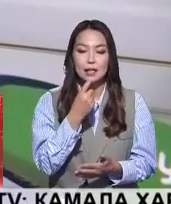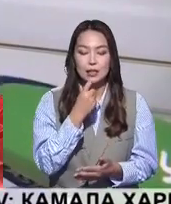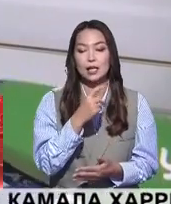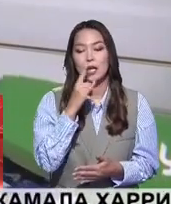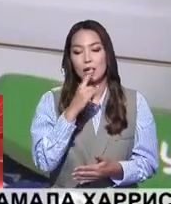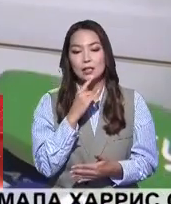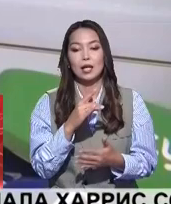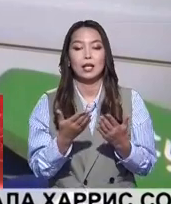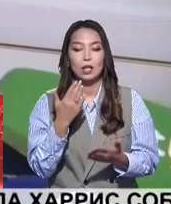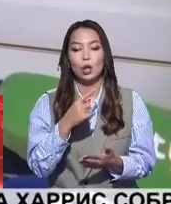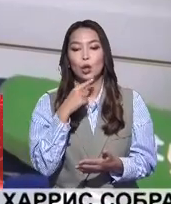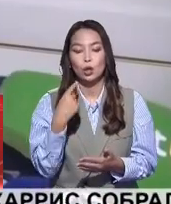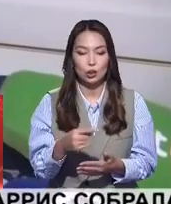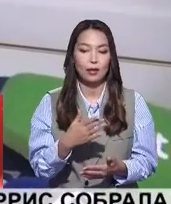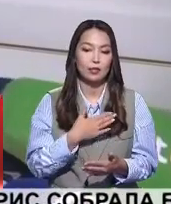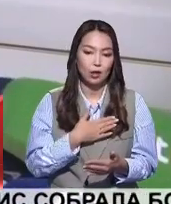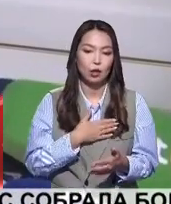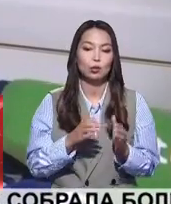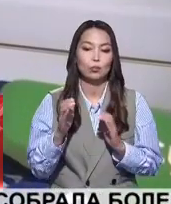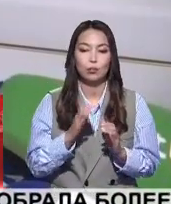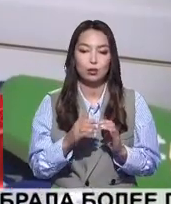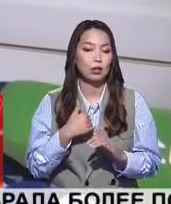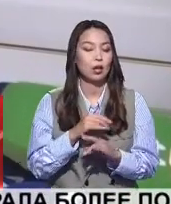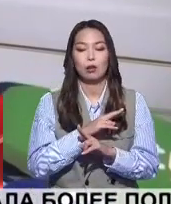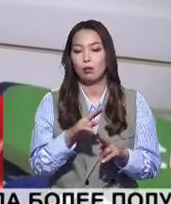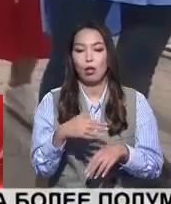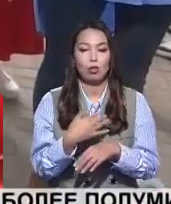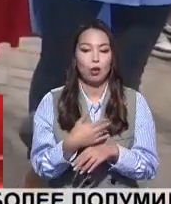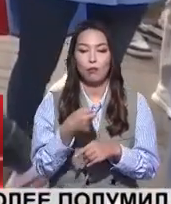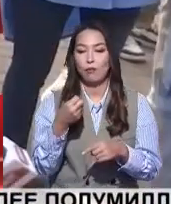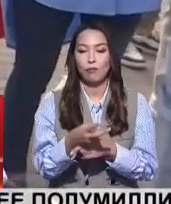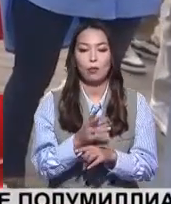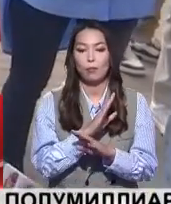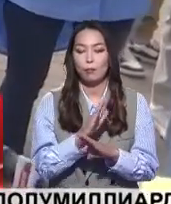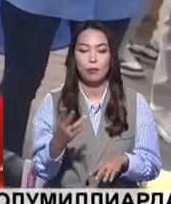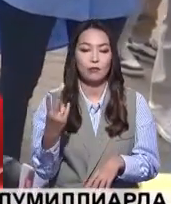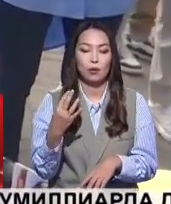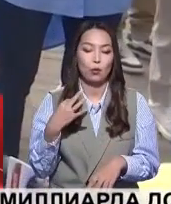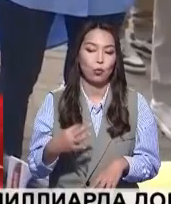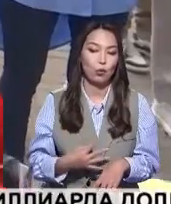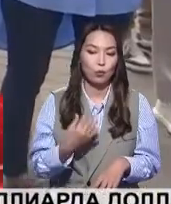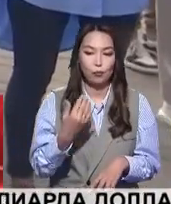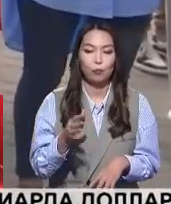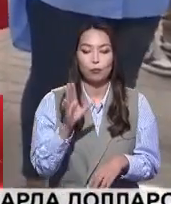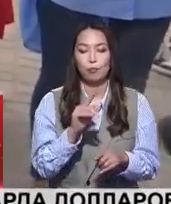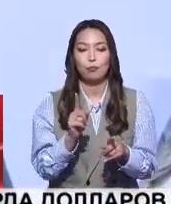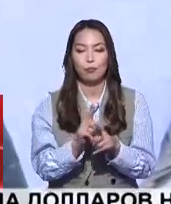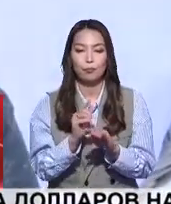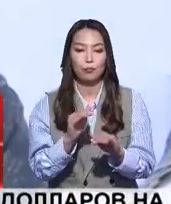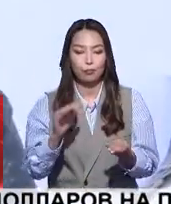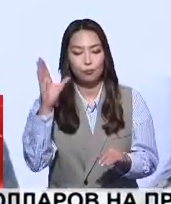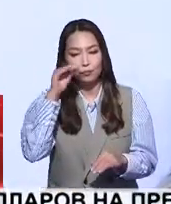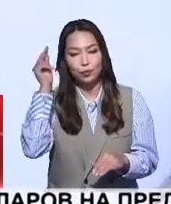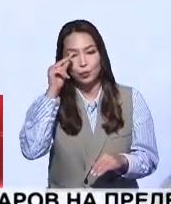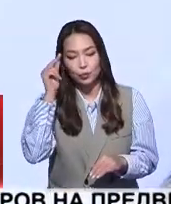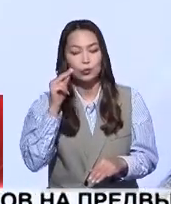языках, в стенах нашего университета. На улицу мы никого не выгоняем. На втором курсе университета имени Жубанова студенты смогут учиться